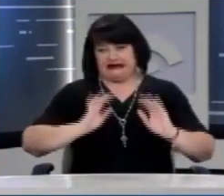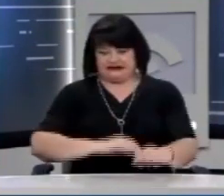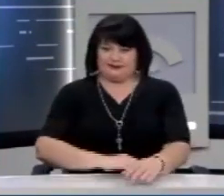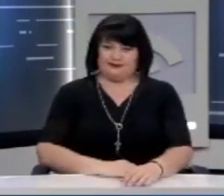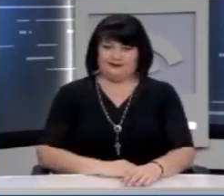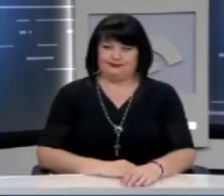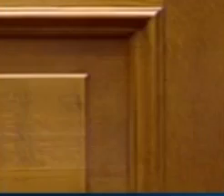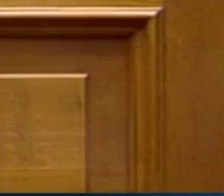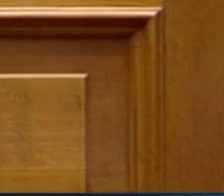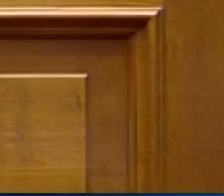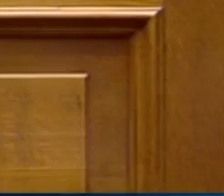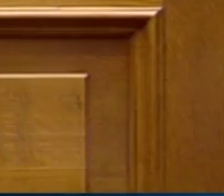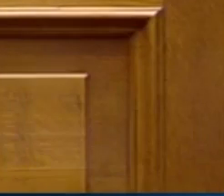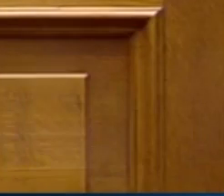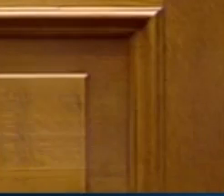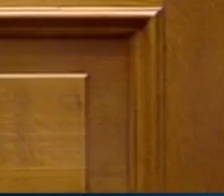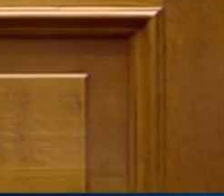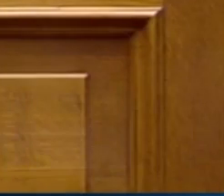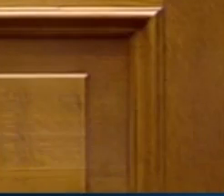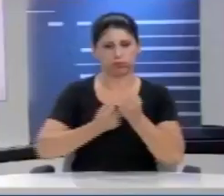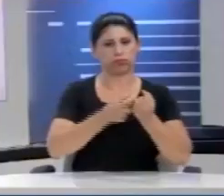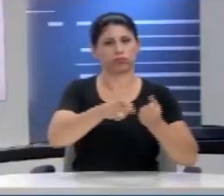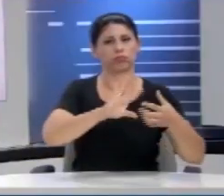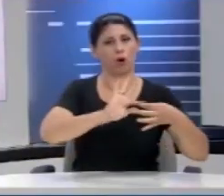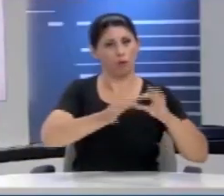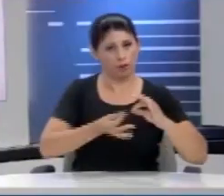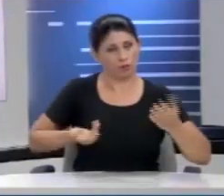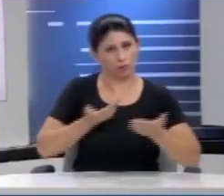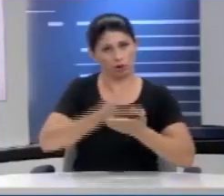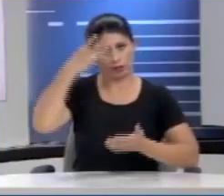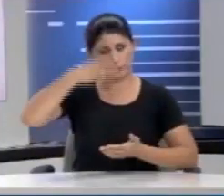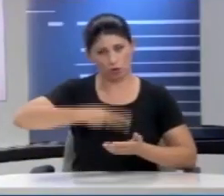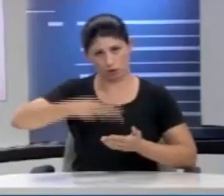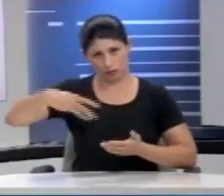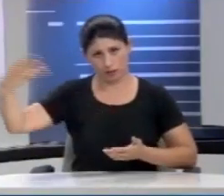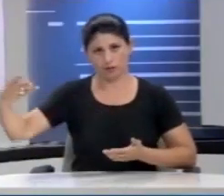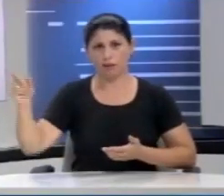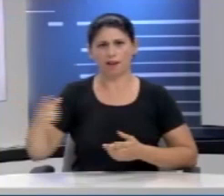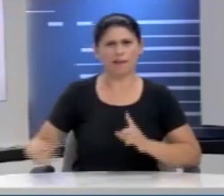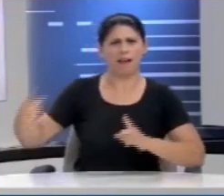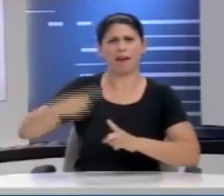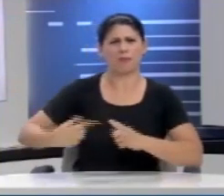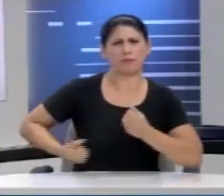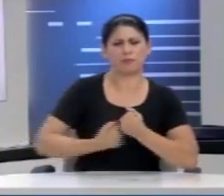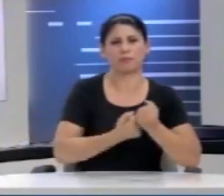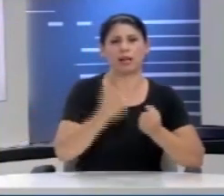ομίλους. Για κάθε μέτρο υπέρ αυτών των ομίλων που πρότεινε ο ΣΥΡΙΖΑ, εσείς βάζετε και κάτι